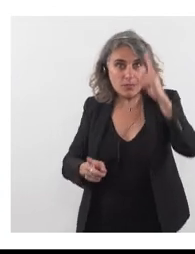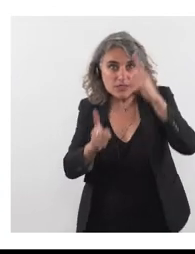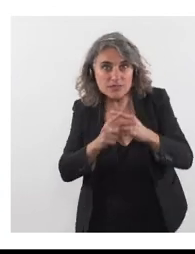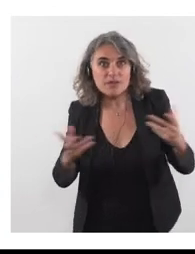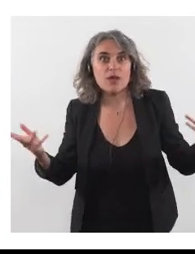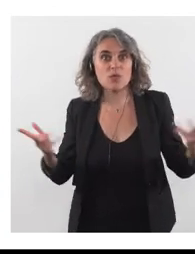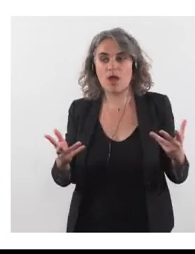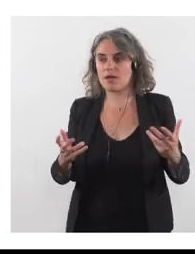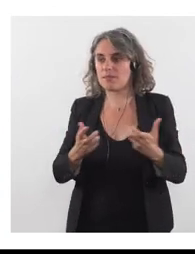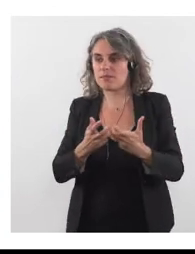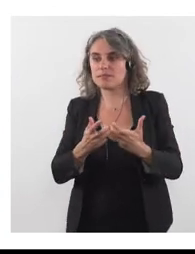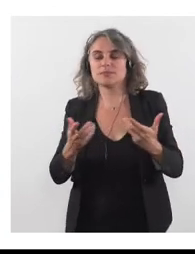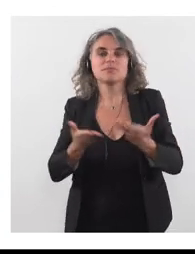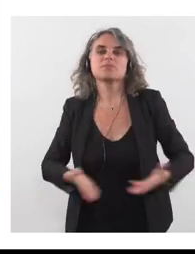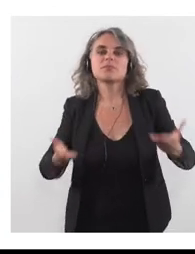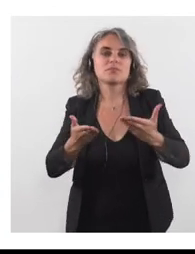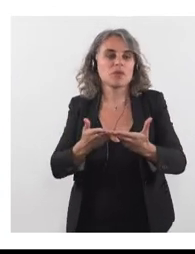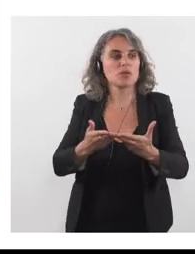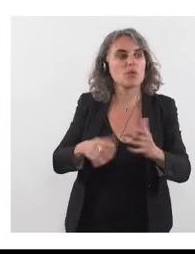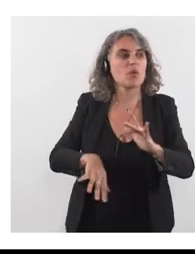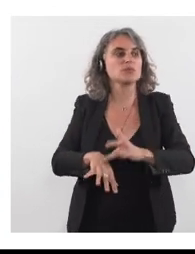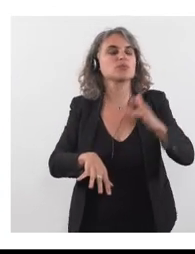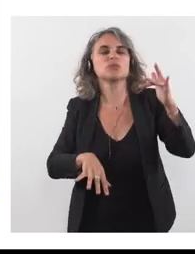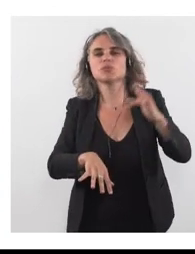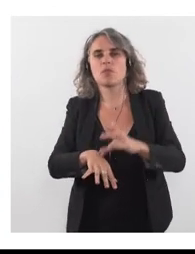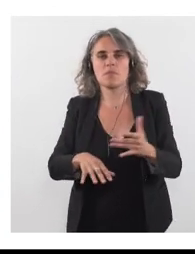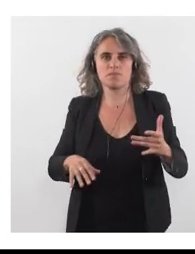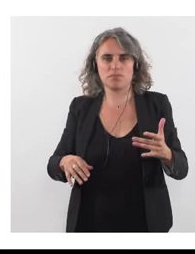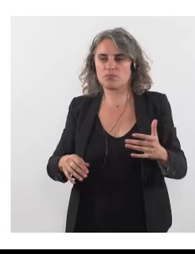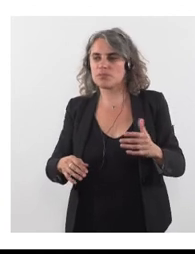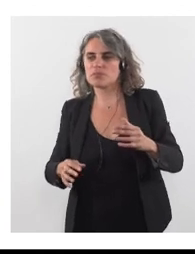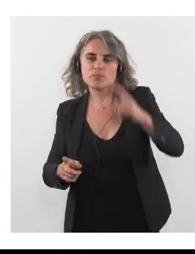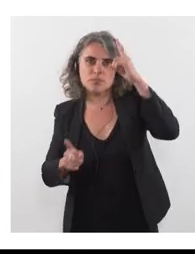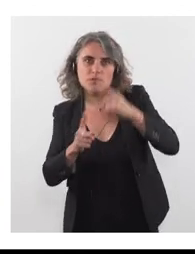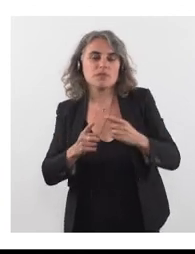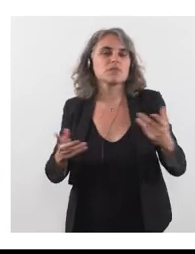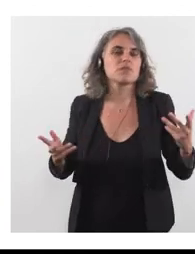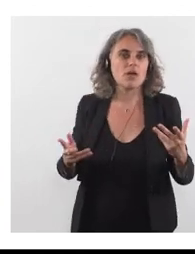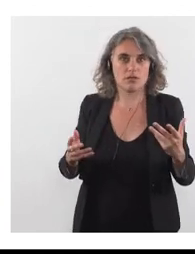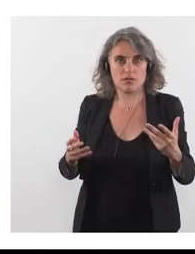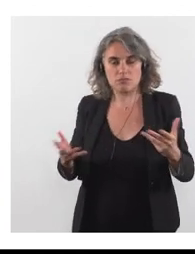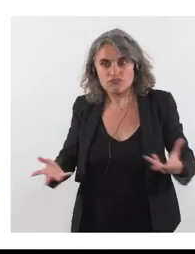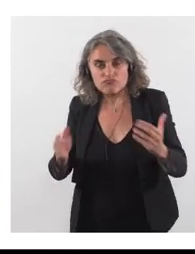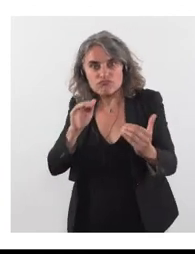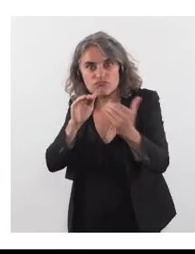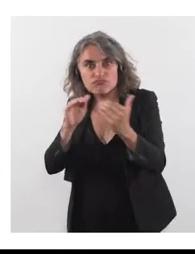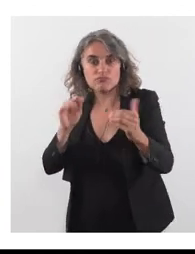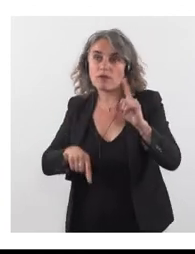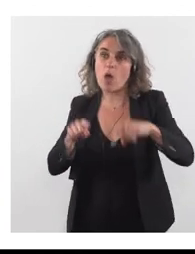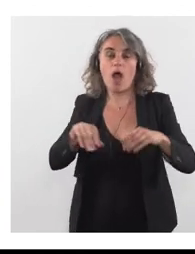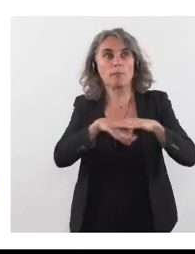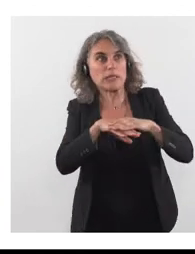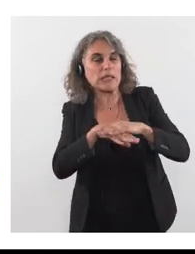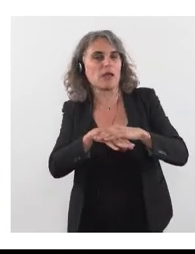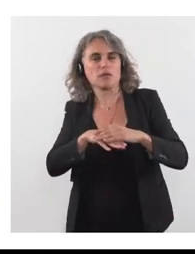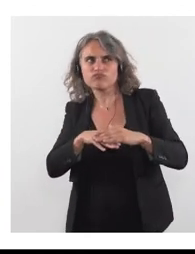dossiers sensibles, politiquement sensibles, d'éviter, évidemment, pour l'organisme de promotion de l'égalité de traitement, d'être critiqué sur le plan politique. Tu ne l'as